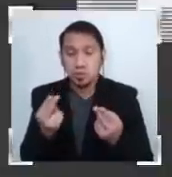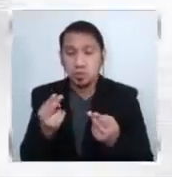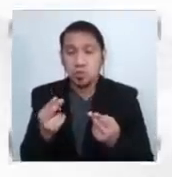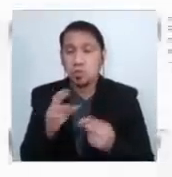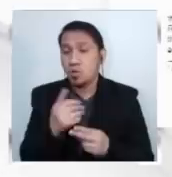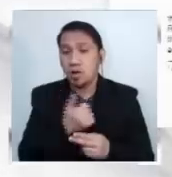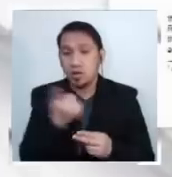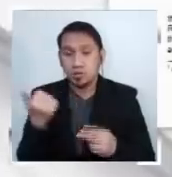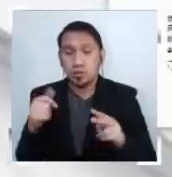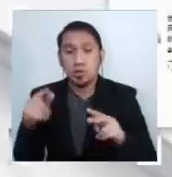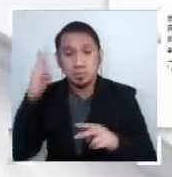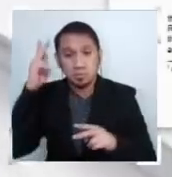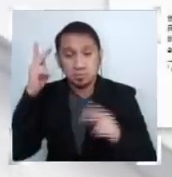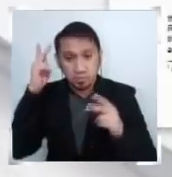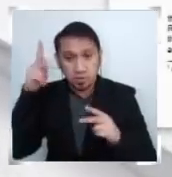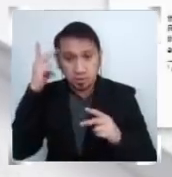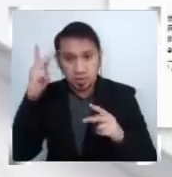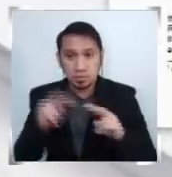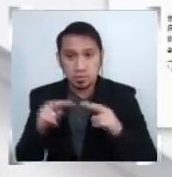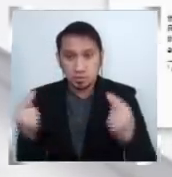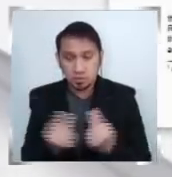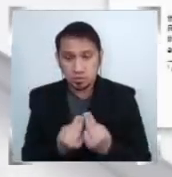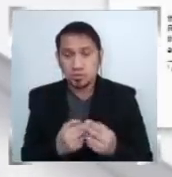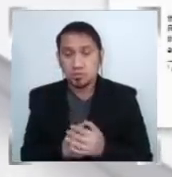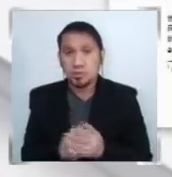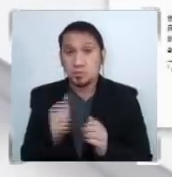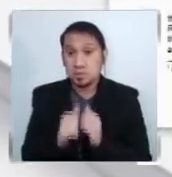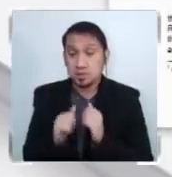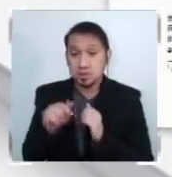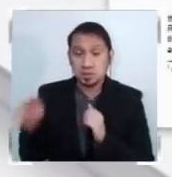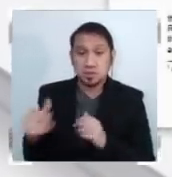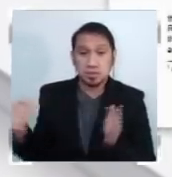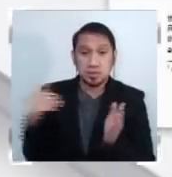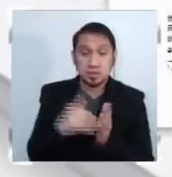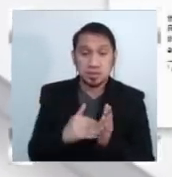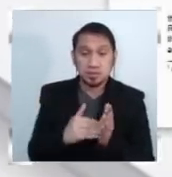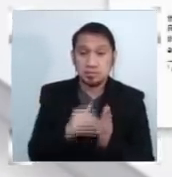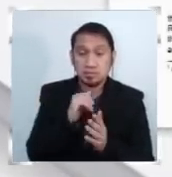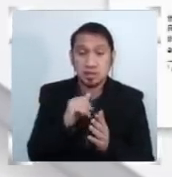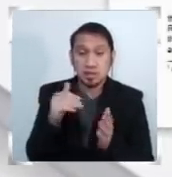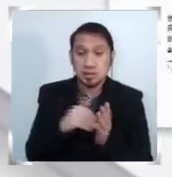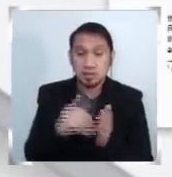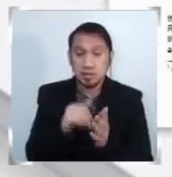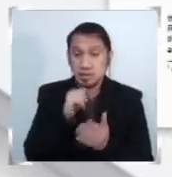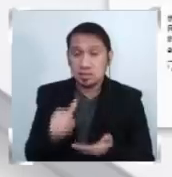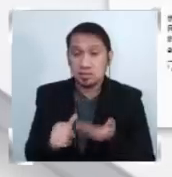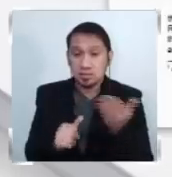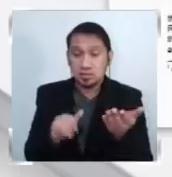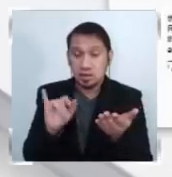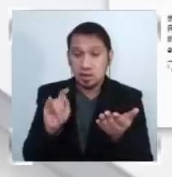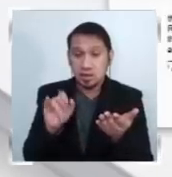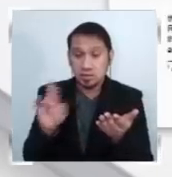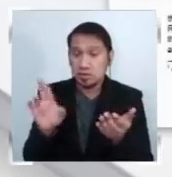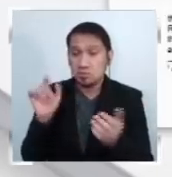office. Sabi ng mga petitioner, ang paulit-ulit na hindi pag-file ni Marcos ng ITR ay nagpapakita ng kanyang pag-iwas sa pagbayad ng